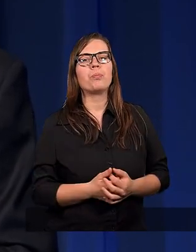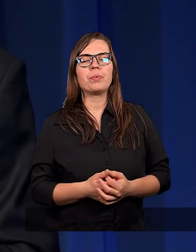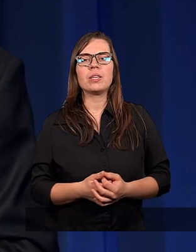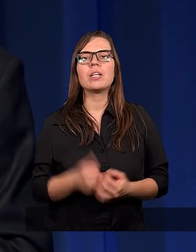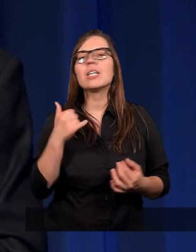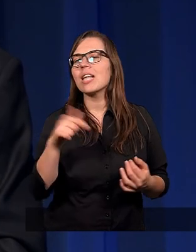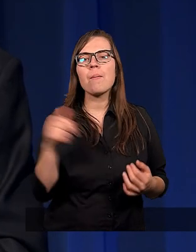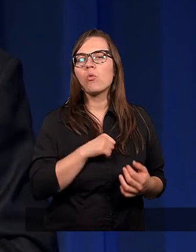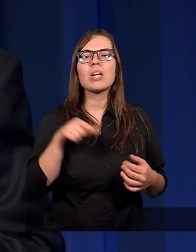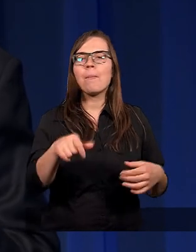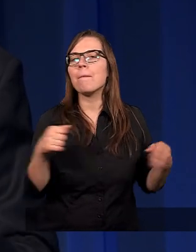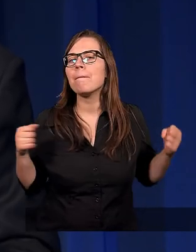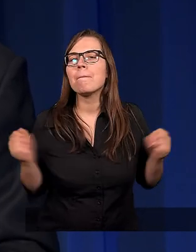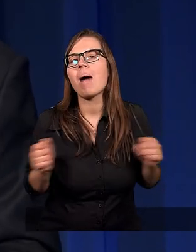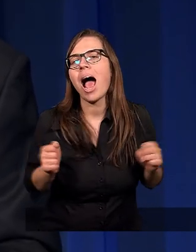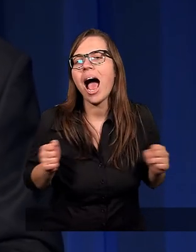I nie muszę się wtedy bać,